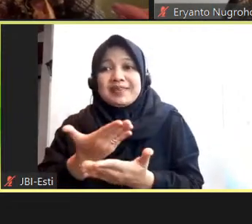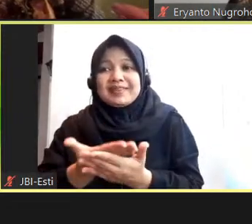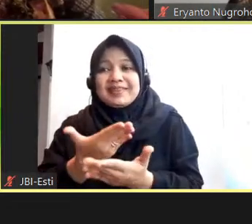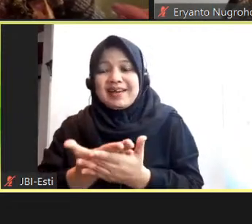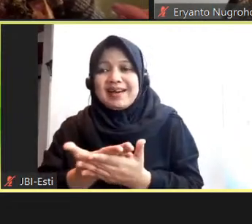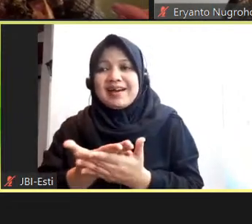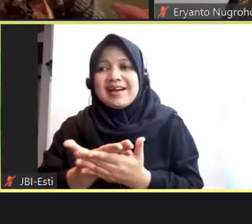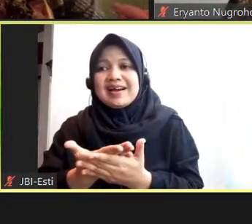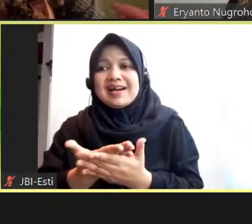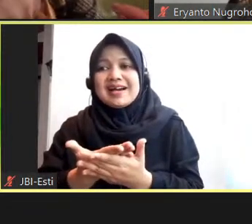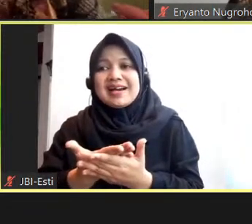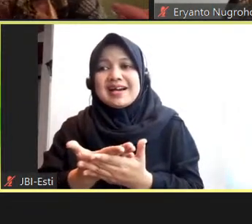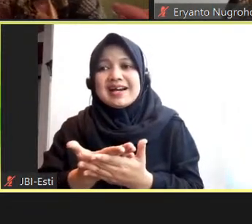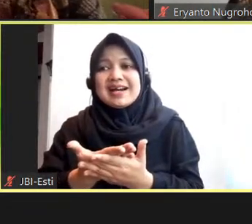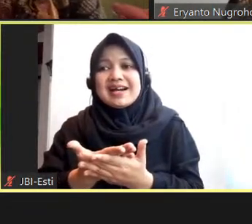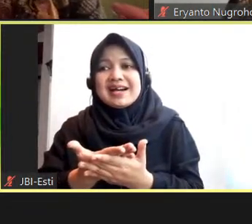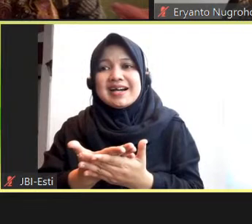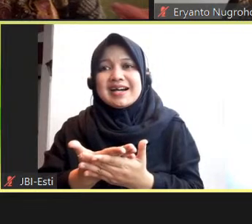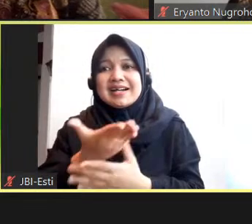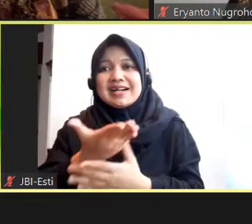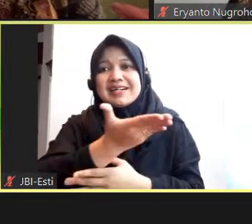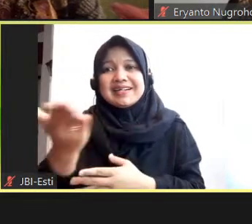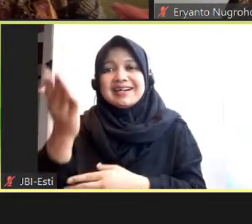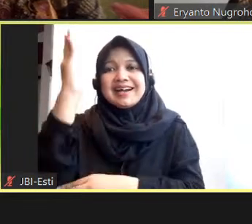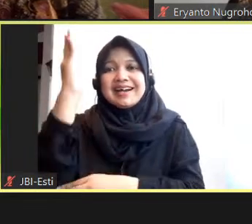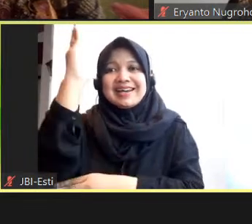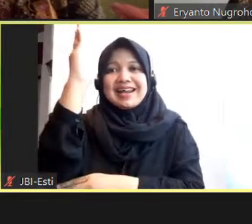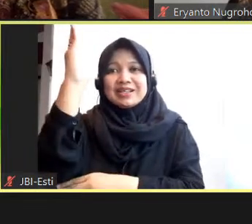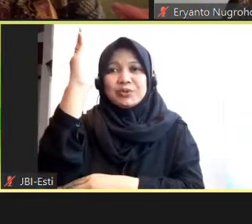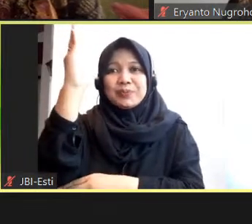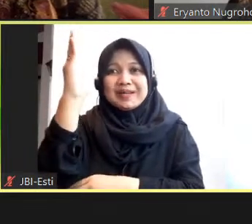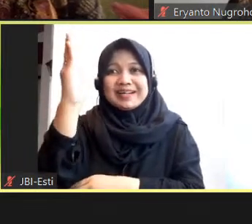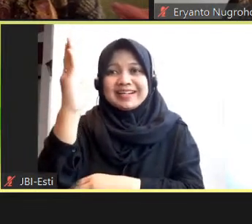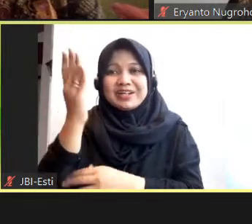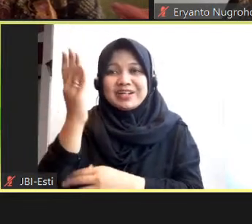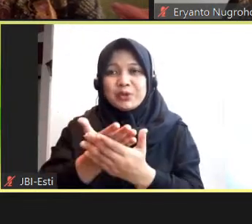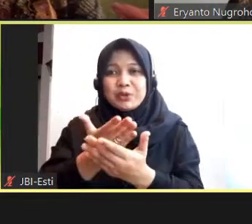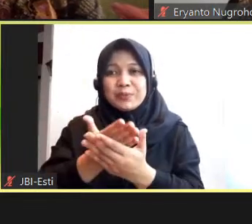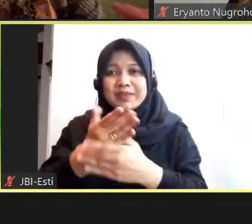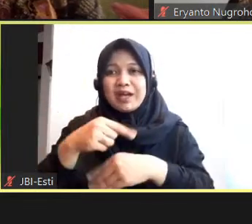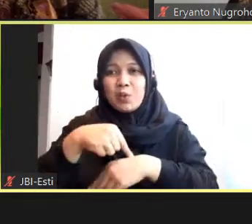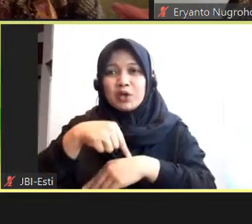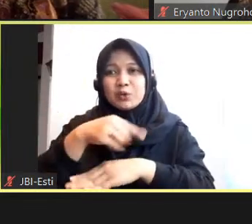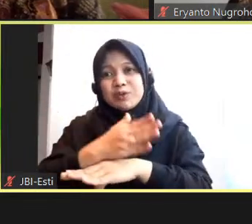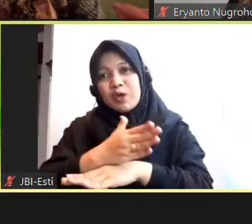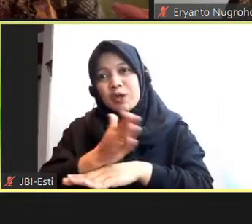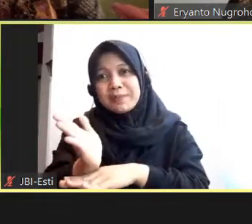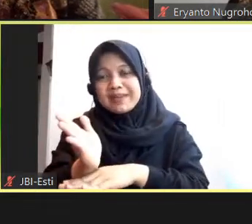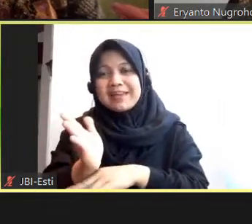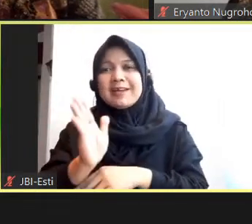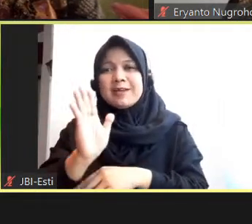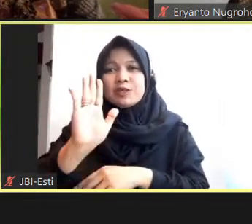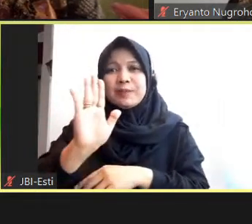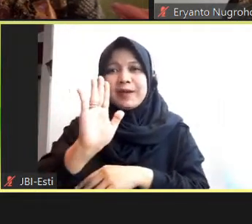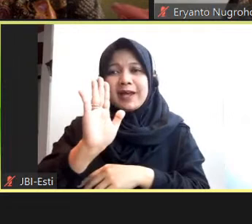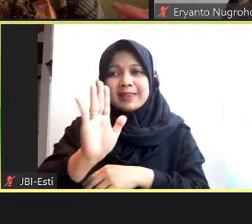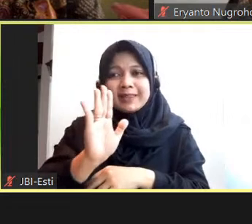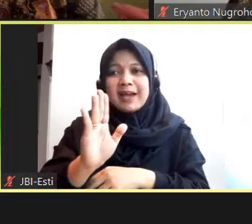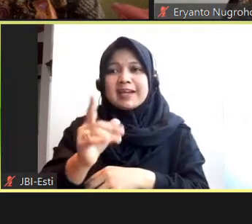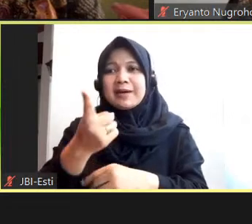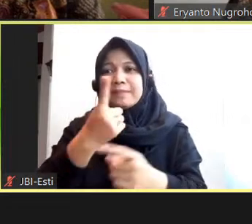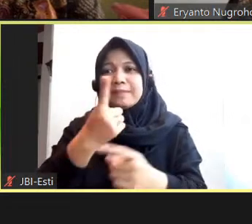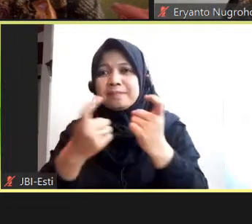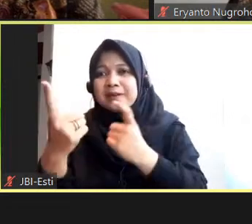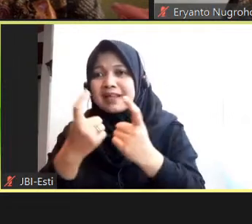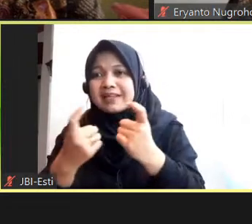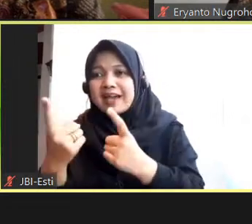kesediaan dari para narasumber untuk meminta waktu lebih supaya kita bisa menjawab beberapa pertanyaan lah. Kalau